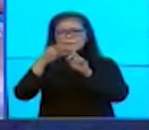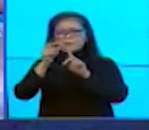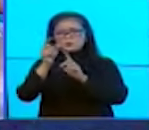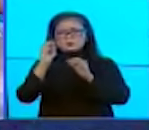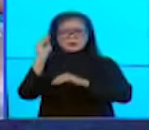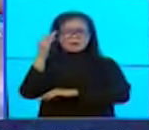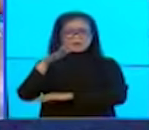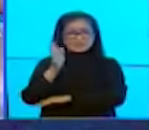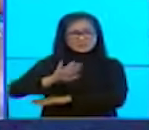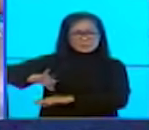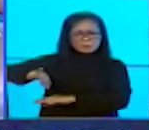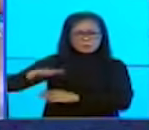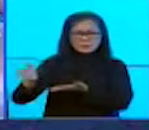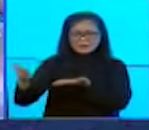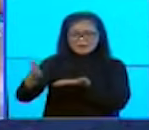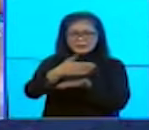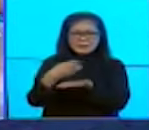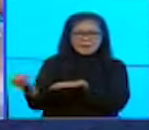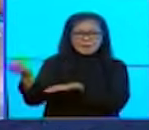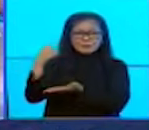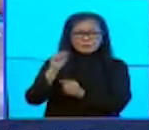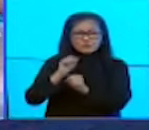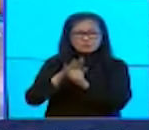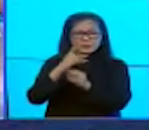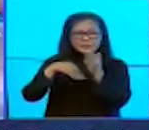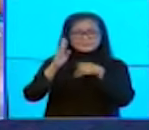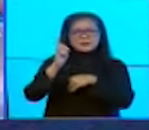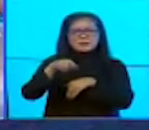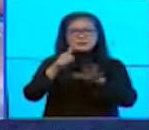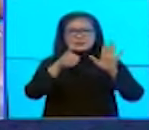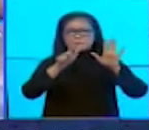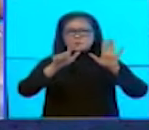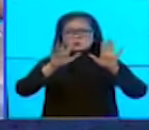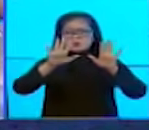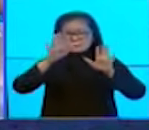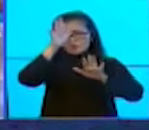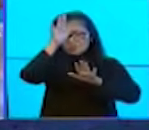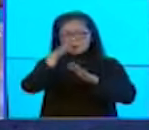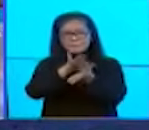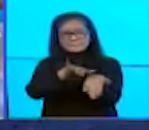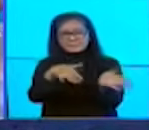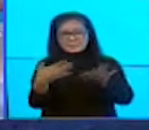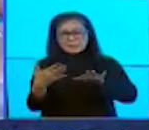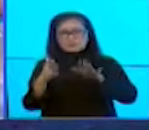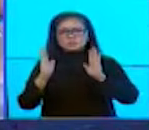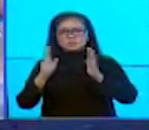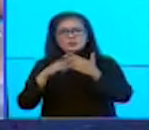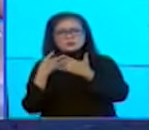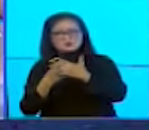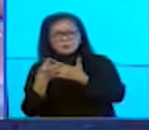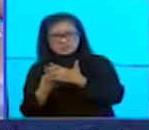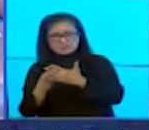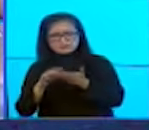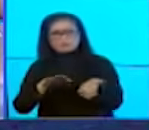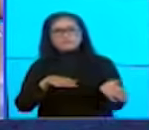lapor COVID-19, lebih dari 675 warga menjalani isolasi mandiri meninggal dunia. Sebagian besar meninggal karena mengalami